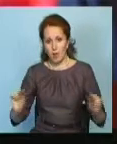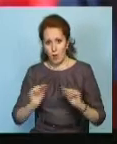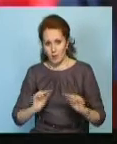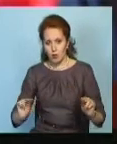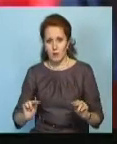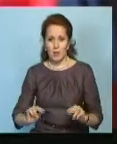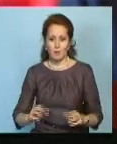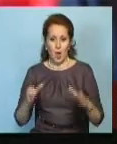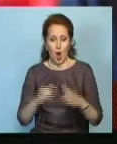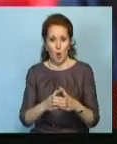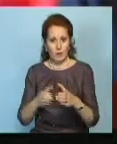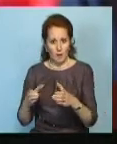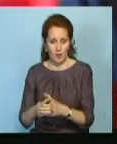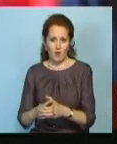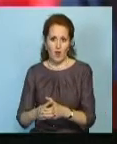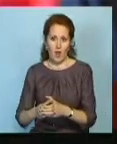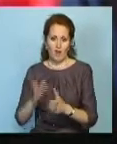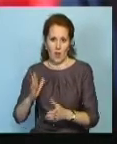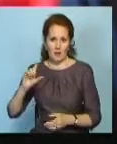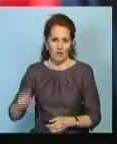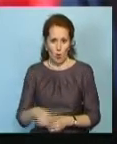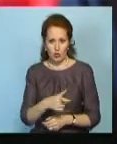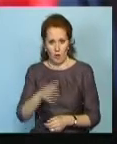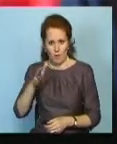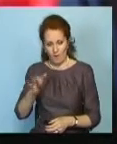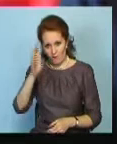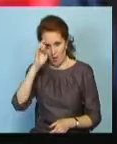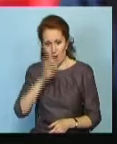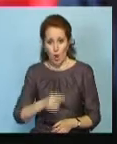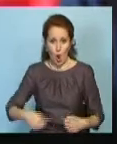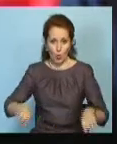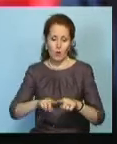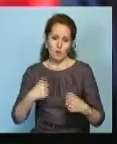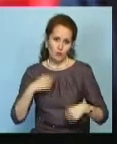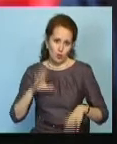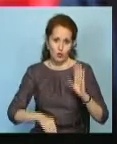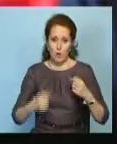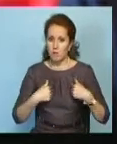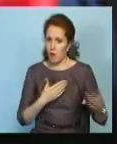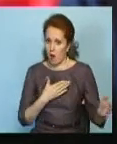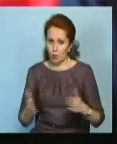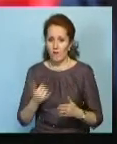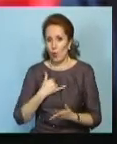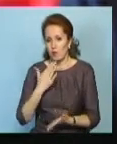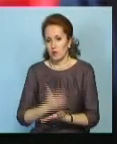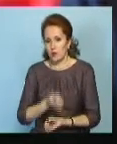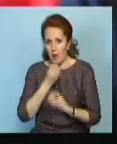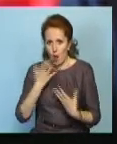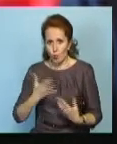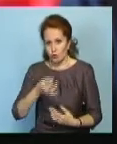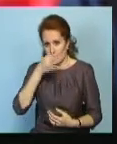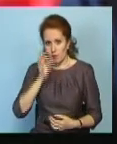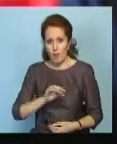отрядов Приволжского федерального округа. Я считаю, что для этого мы готовы. У нас есть хорошие наработки, опять